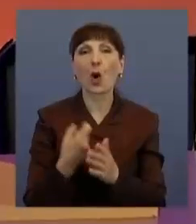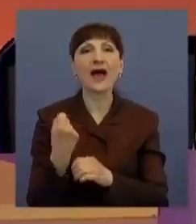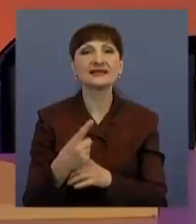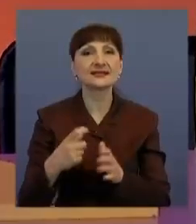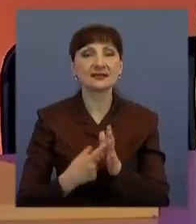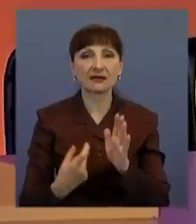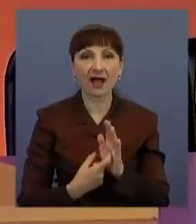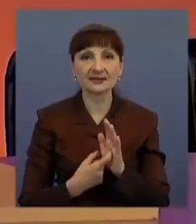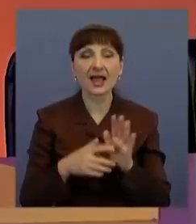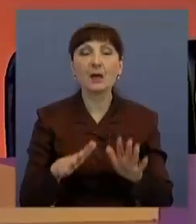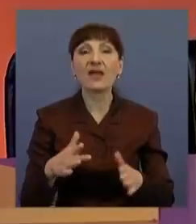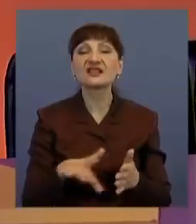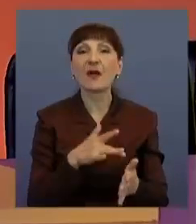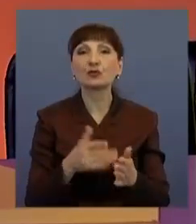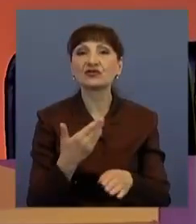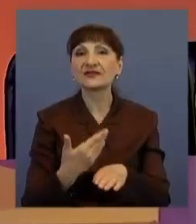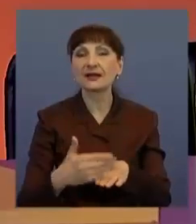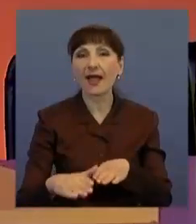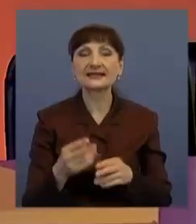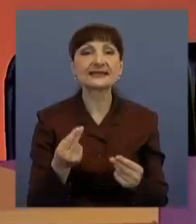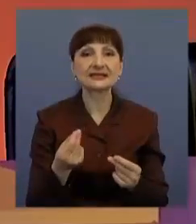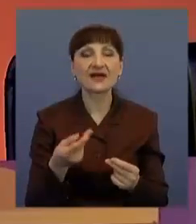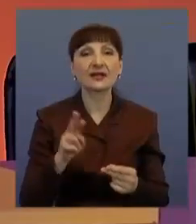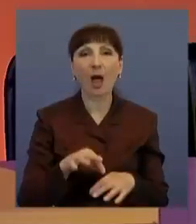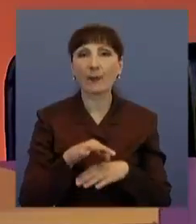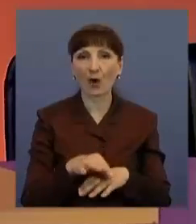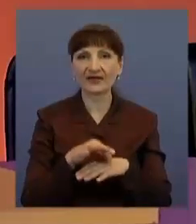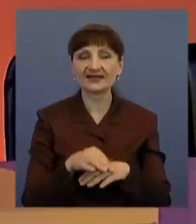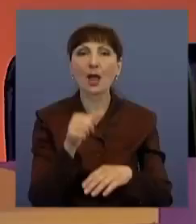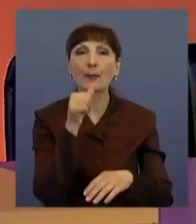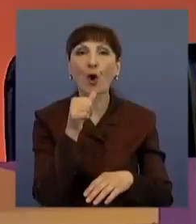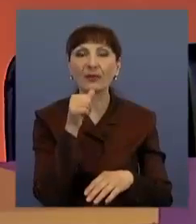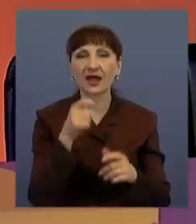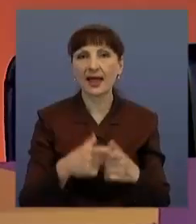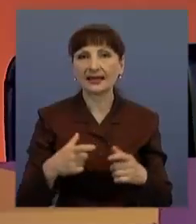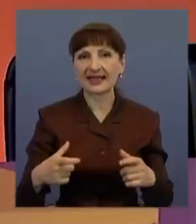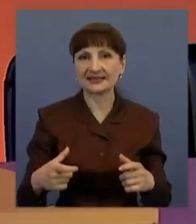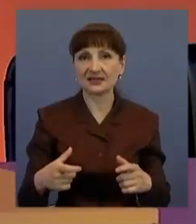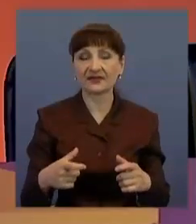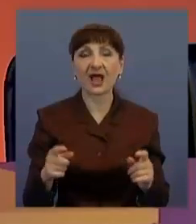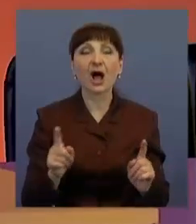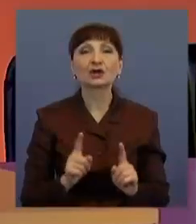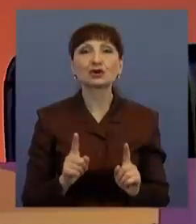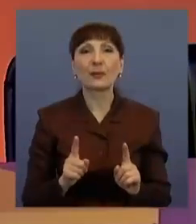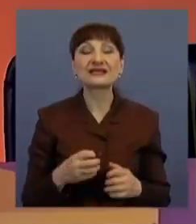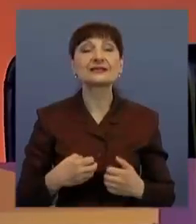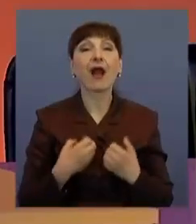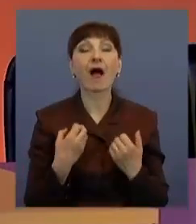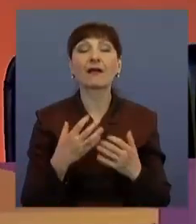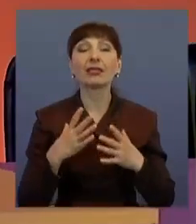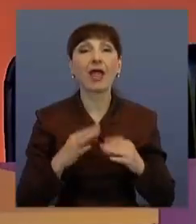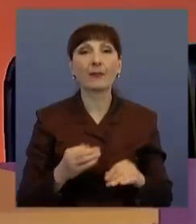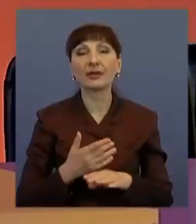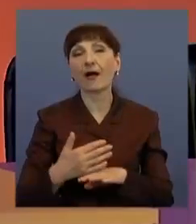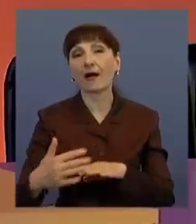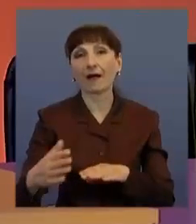классы из местного бюджета выделяются средства для проведения пробного тестирования. Ну, чтобы как-то страха не было у детей во